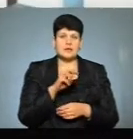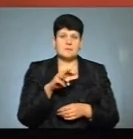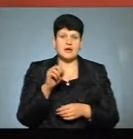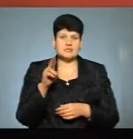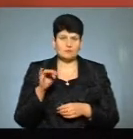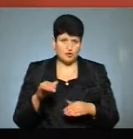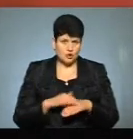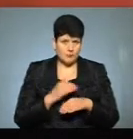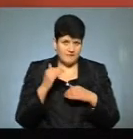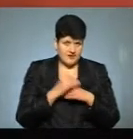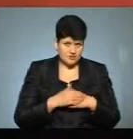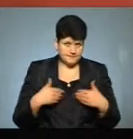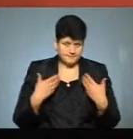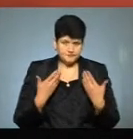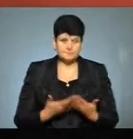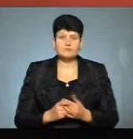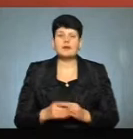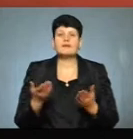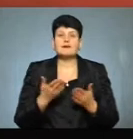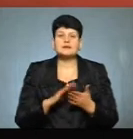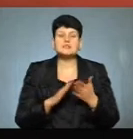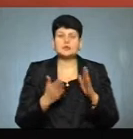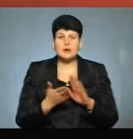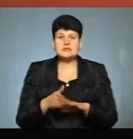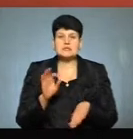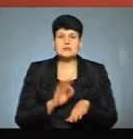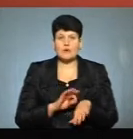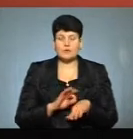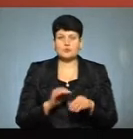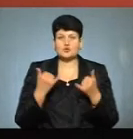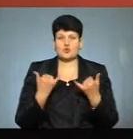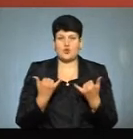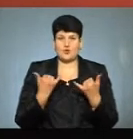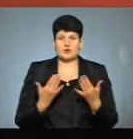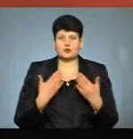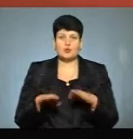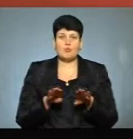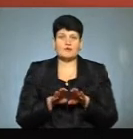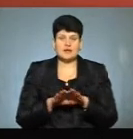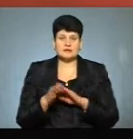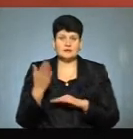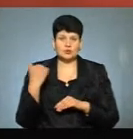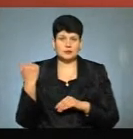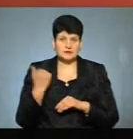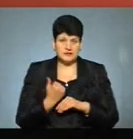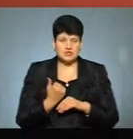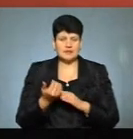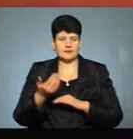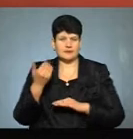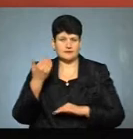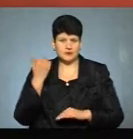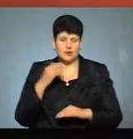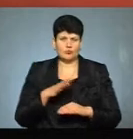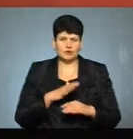вечір. Ну от, пані Світлано, власне, яка ситуація із захворюваністю на сьогодні, якщо порівняти з минулим тижнем та тижнем перед тим, була